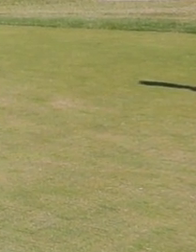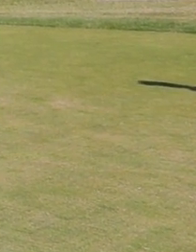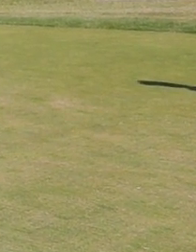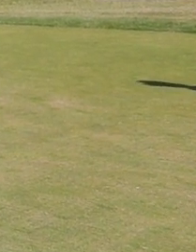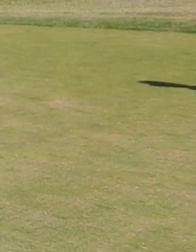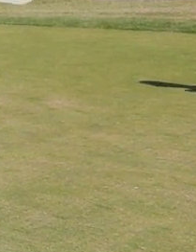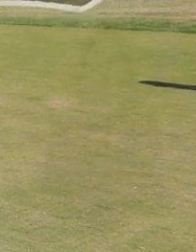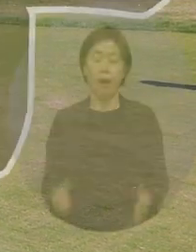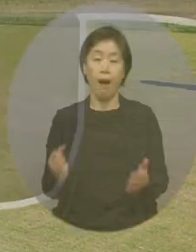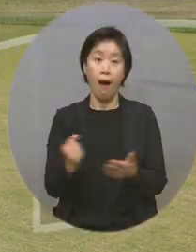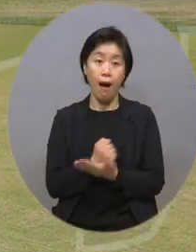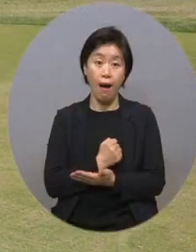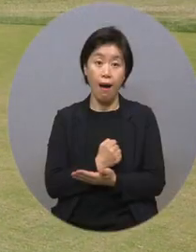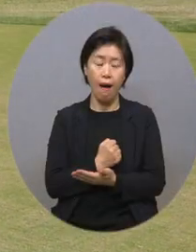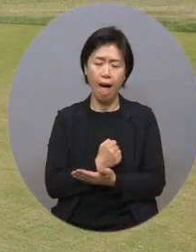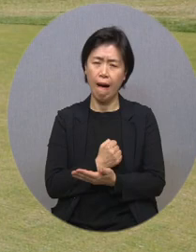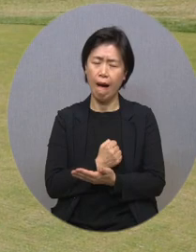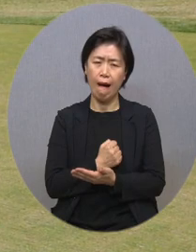오!